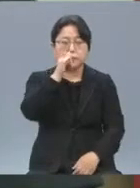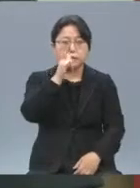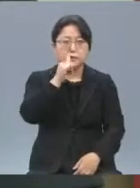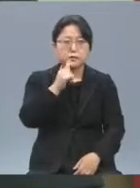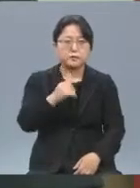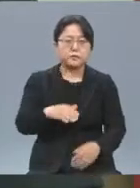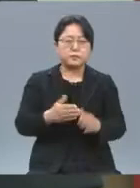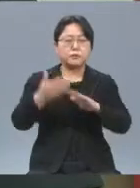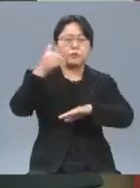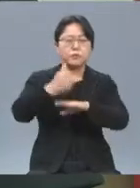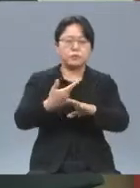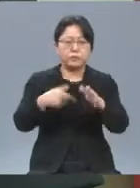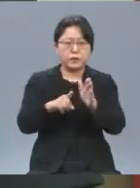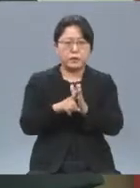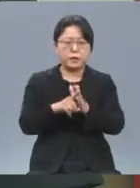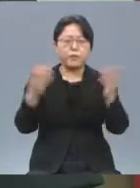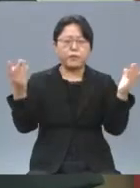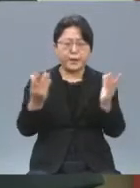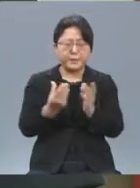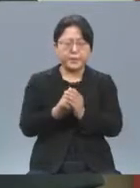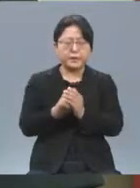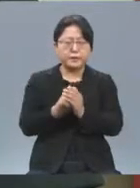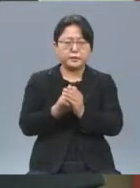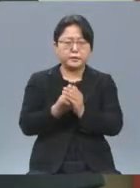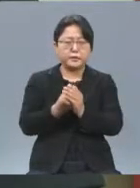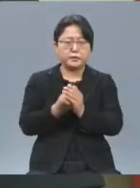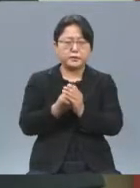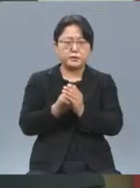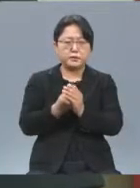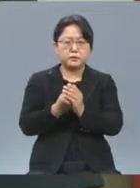있었는데 성공을 위해서 완벽하게